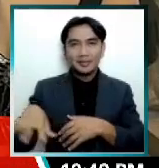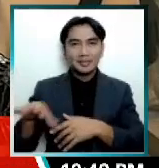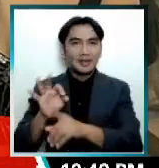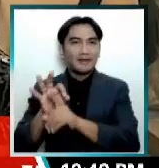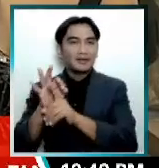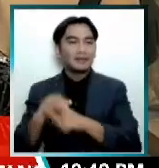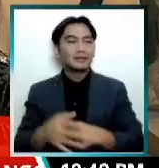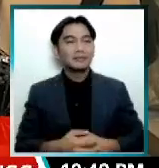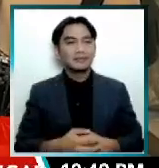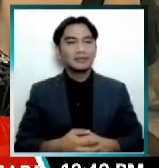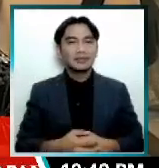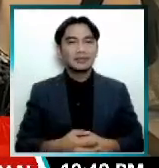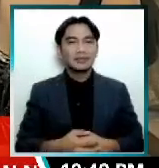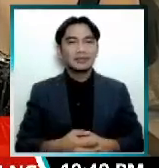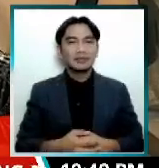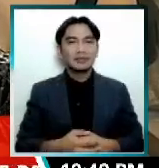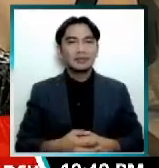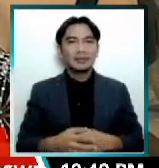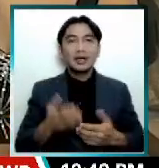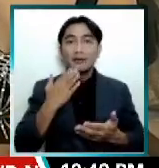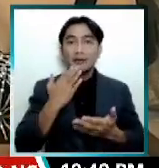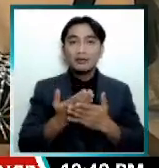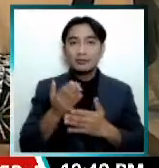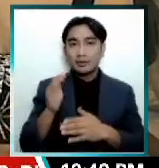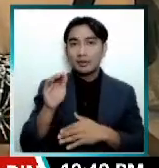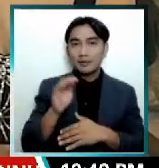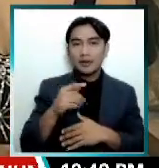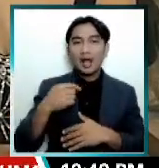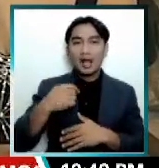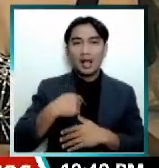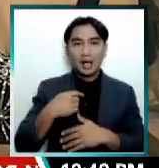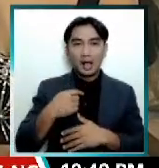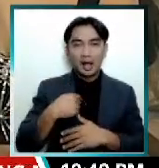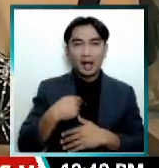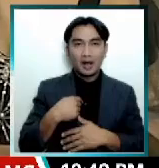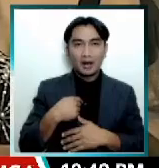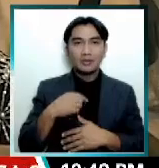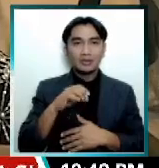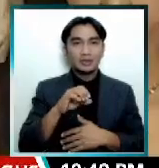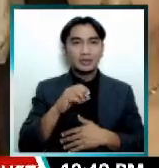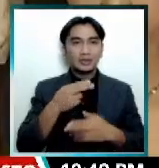Michi-Michi. Ako ay si Yuna. Namiss niyo ba kami?